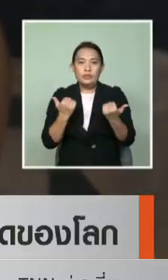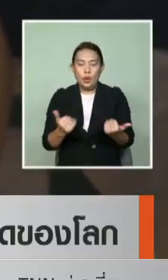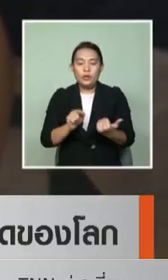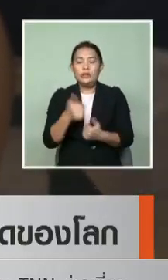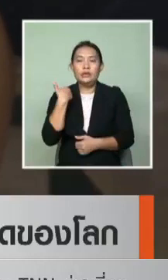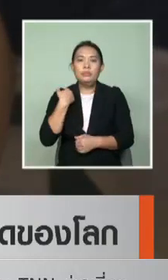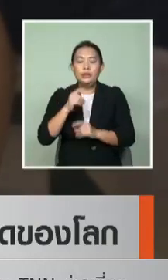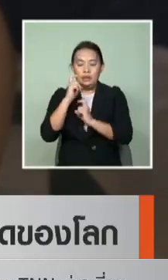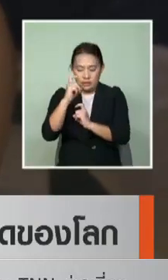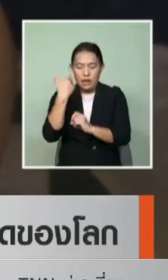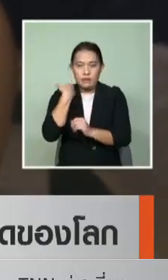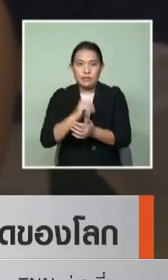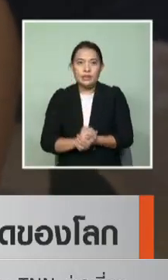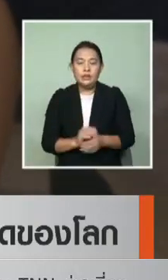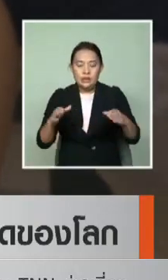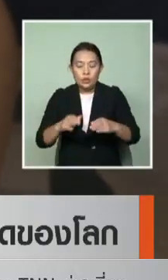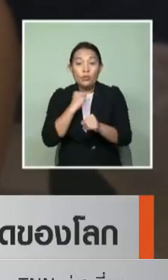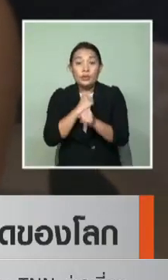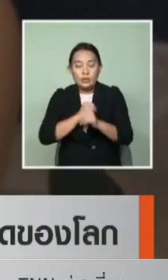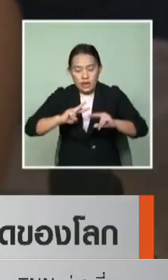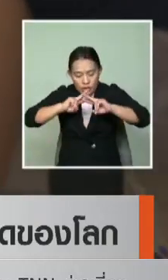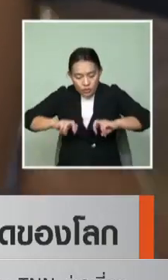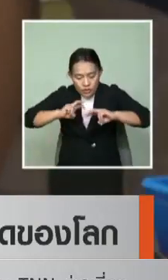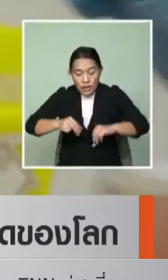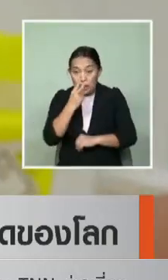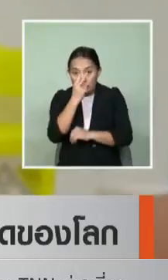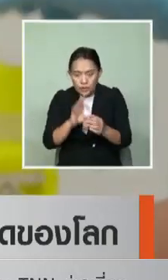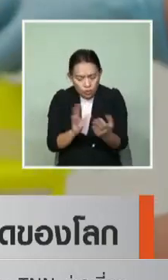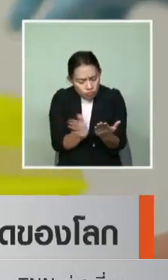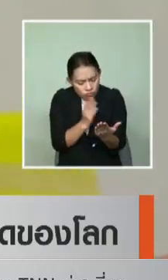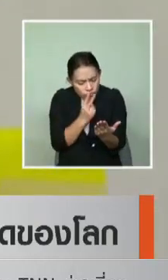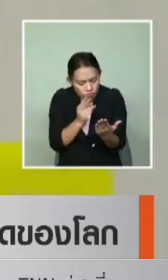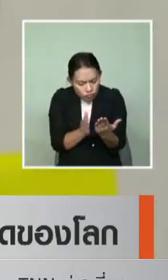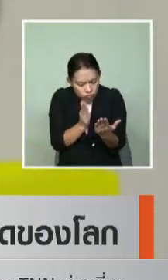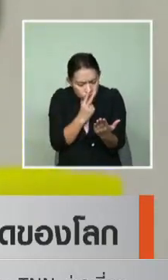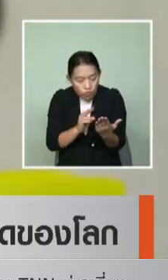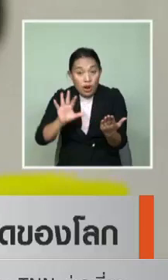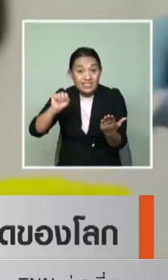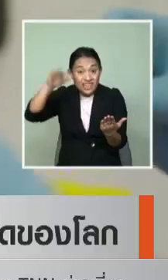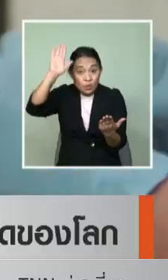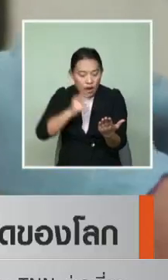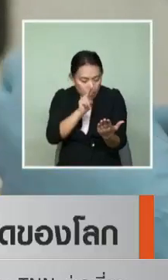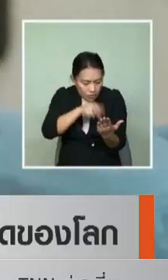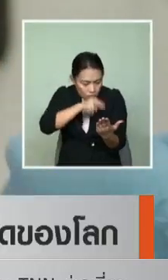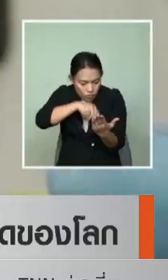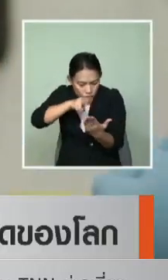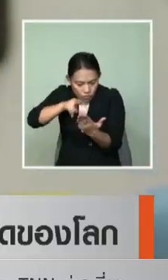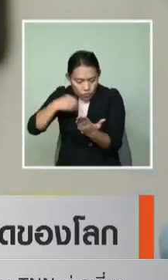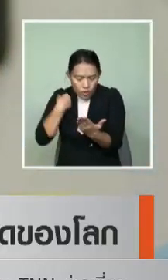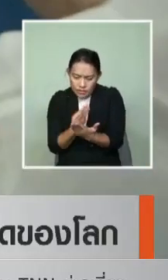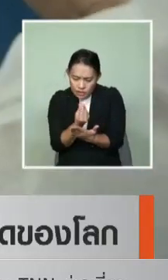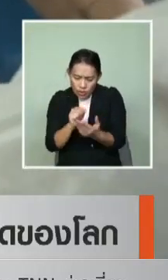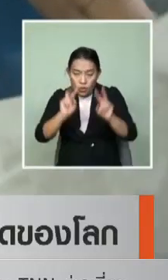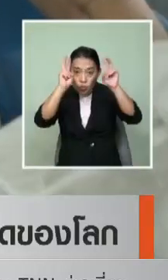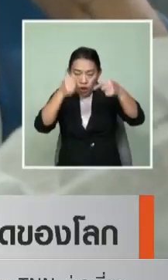บนี้ค่ะทีนี้ทีมวิจัยเขาก็มาดูนะคะว่า 500,000 กว่าบทความที่เขาพบว่ามันเป็นคอมมิชชั่นมันจะมีอยู่ประมาณ11หัว